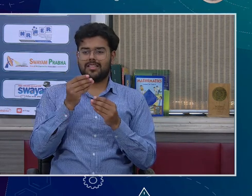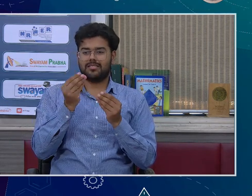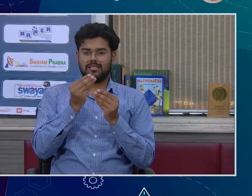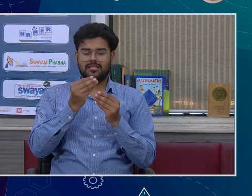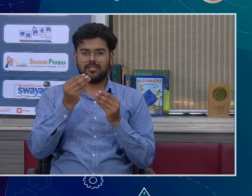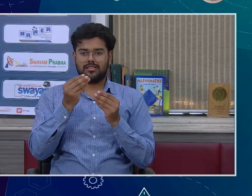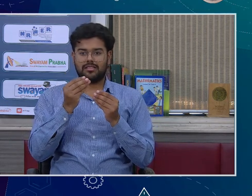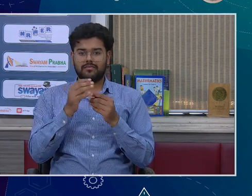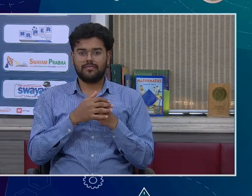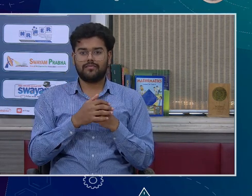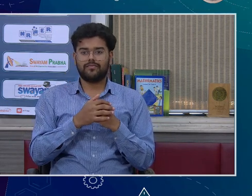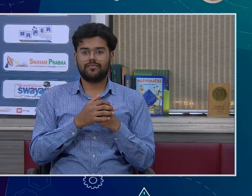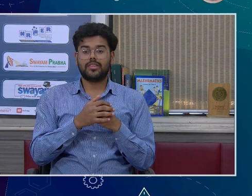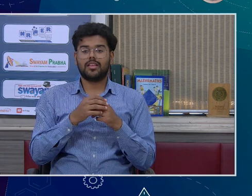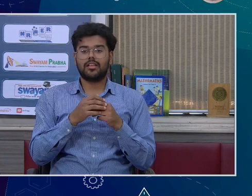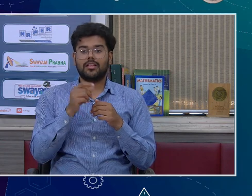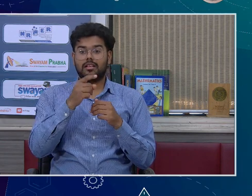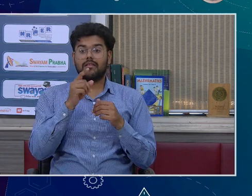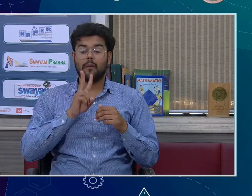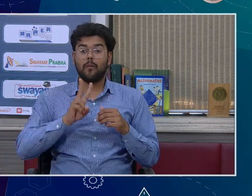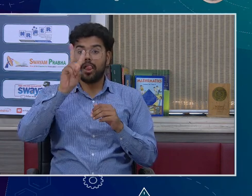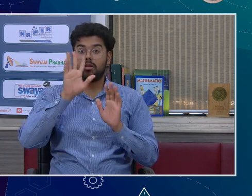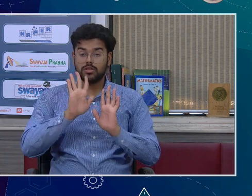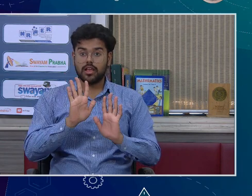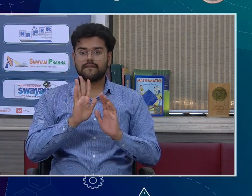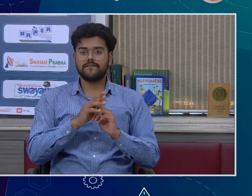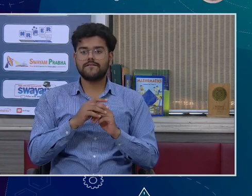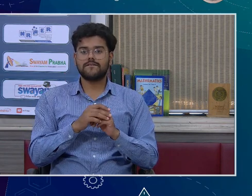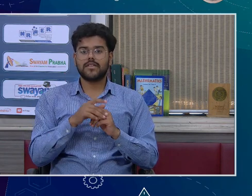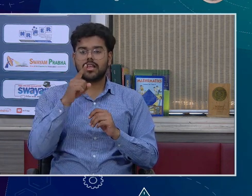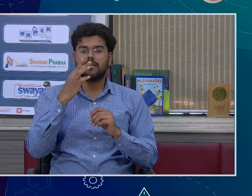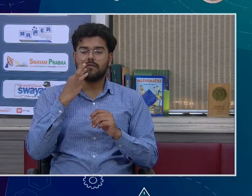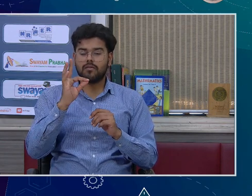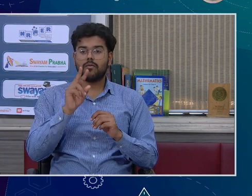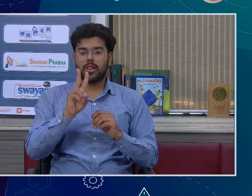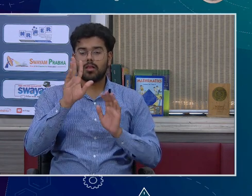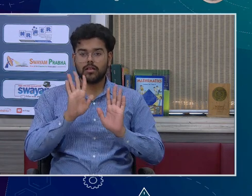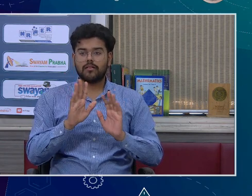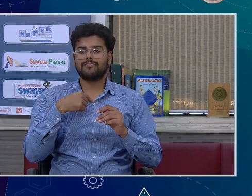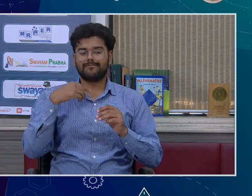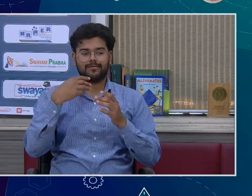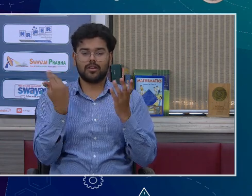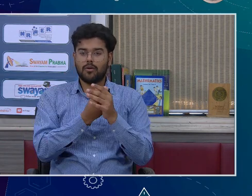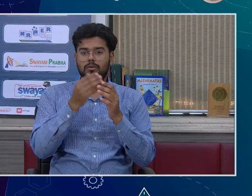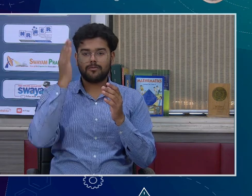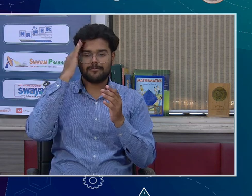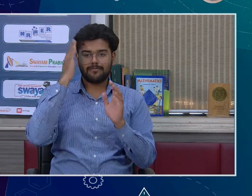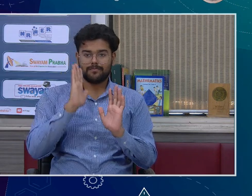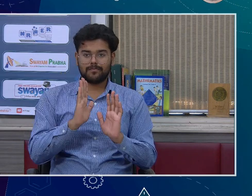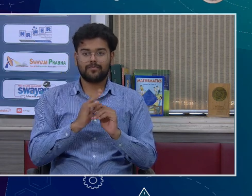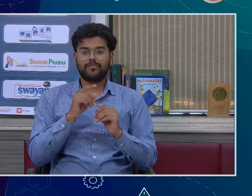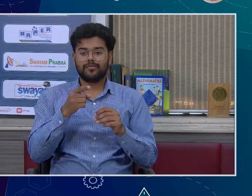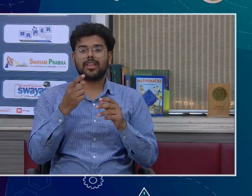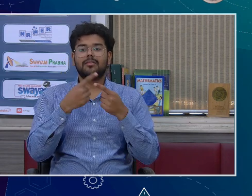नो मॉरल वैल्यूज इन द स्टोरी व्हिच वी ऑल शुड नो. But the thing is, this is our